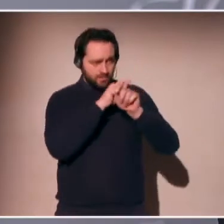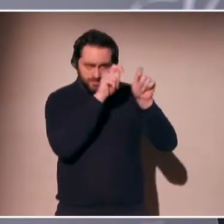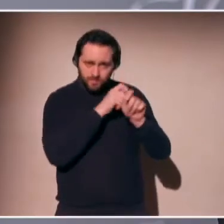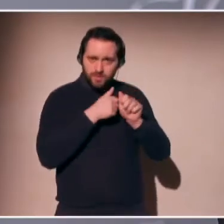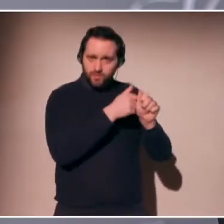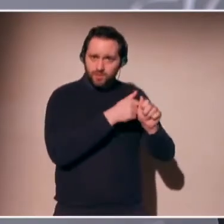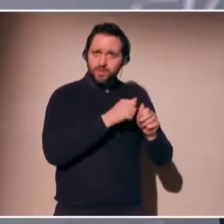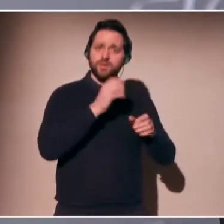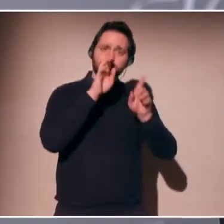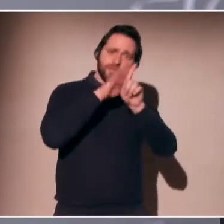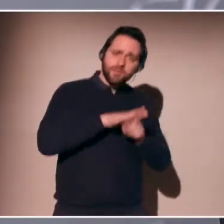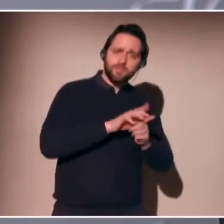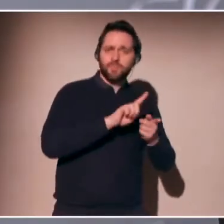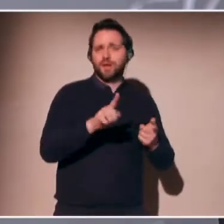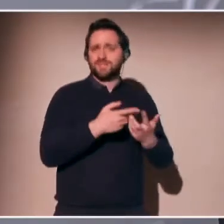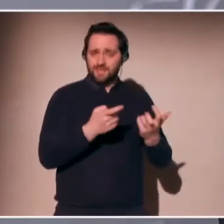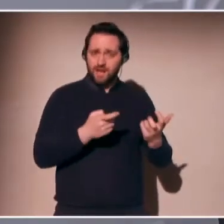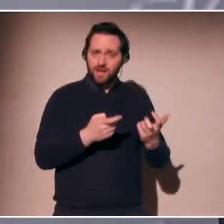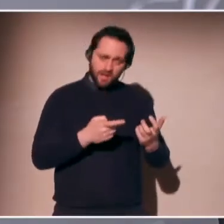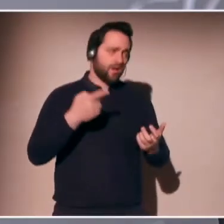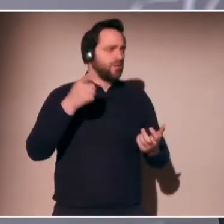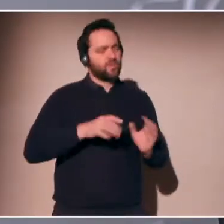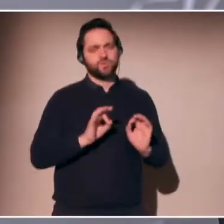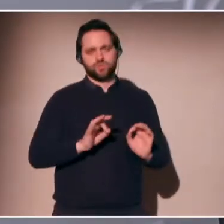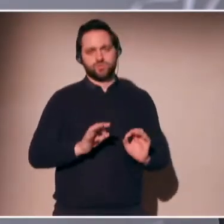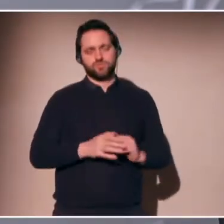si ce n'est pas le cas,